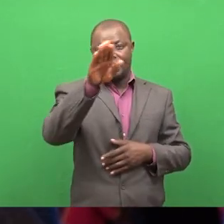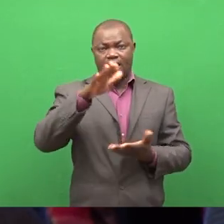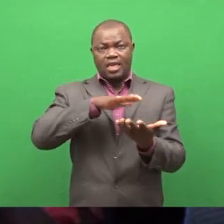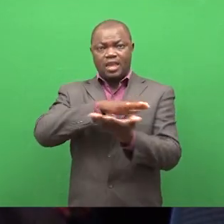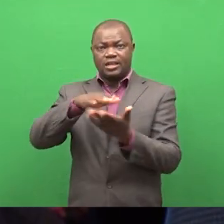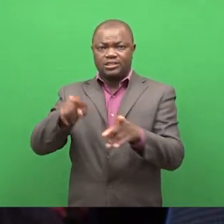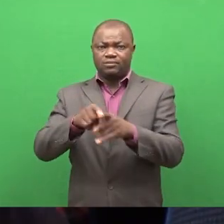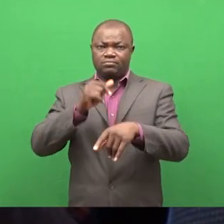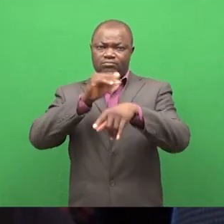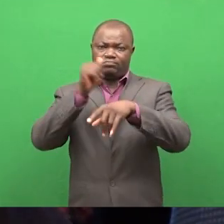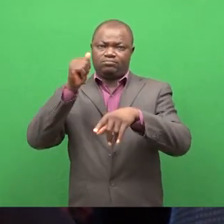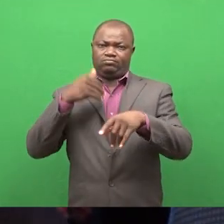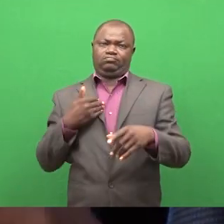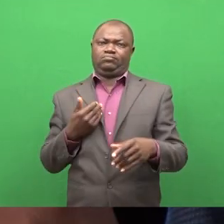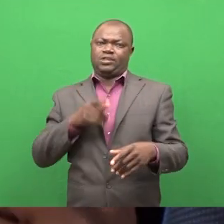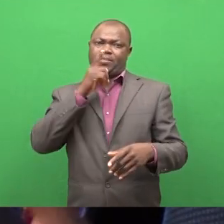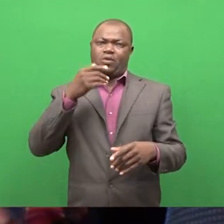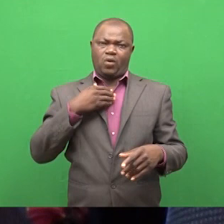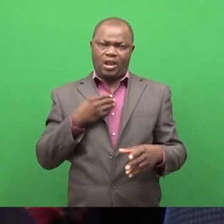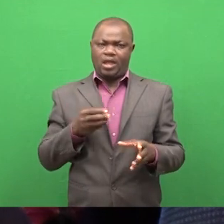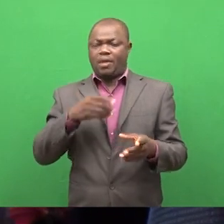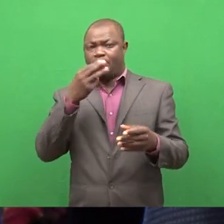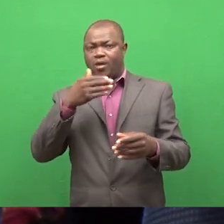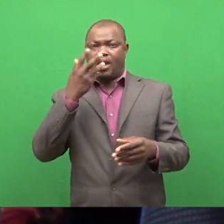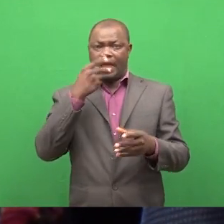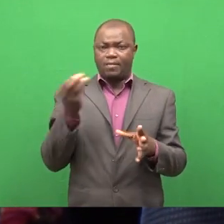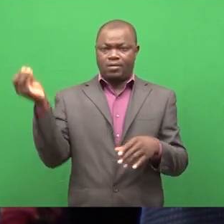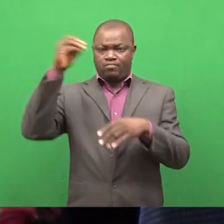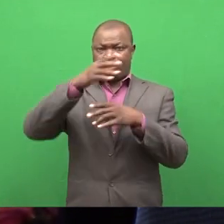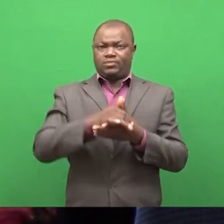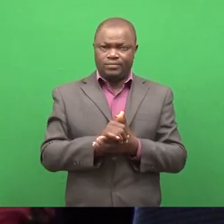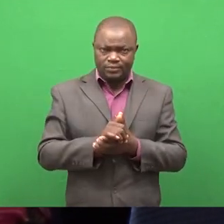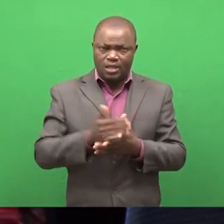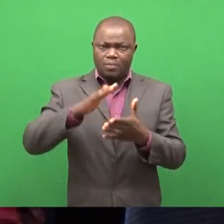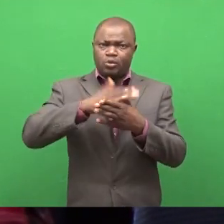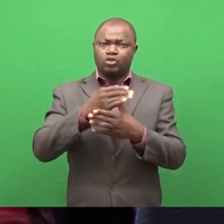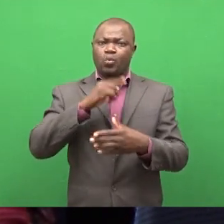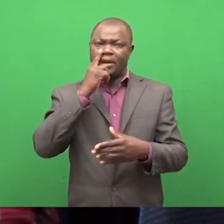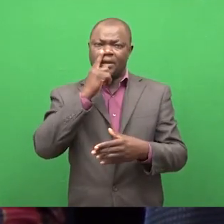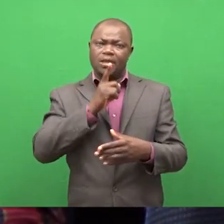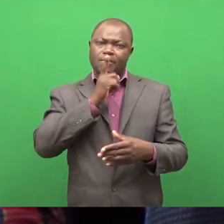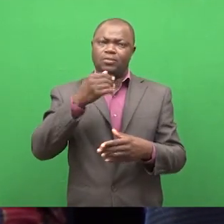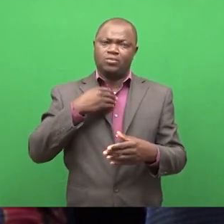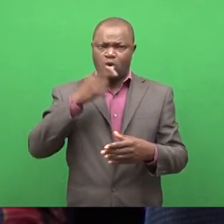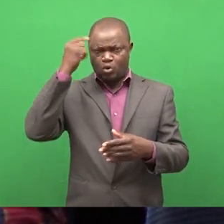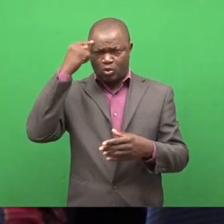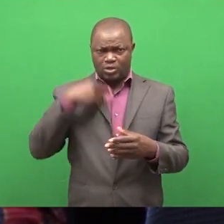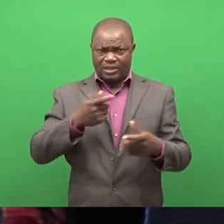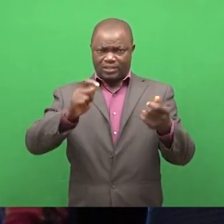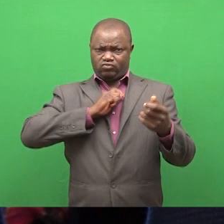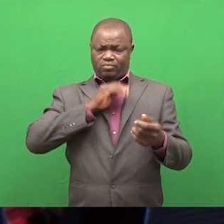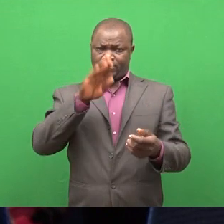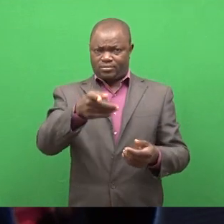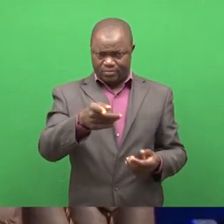kudaidzwa kuzounga anzi kuita kuwanza nhamba not kuti tipiwe ruzivo. Because kana muchiti ruzivo tikuripiwa Mai